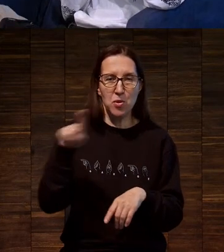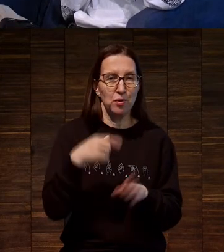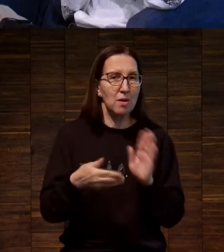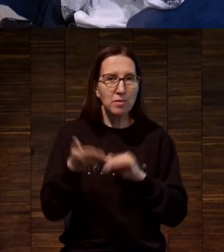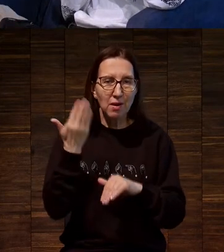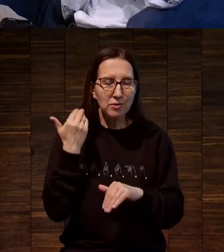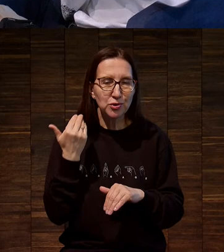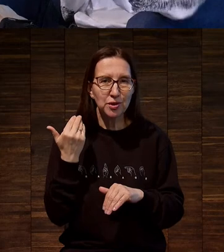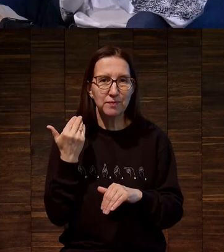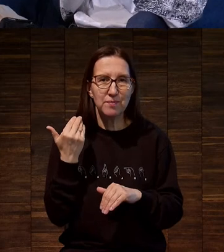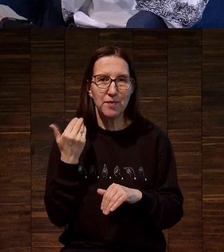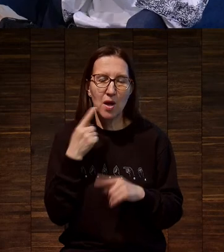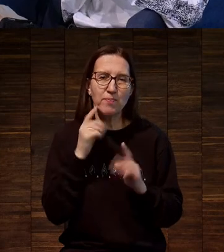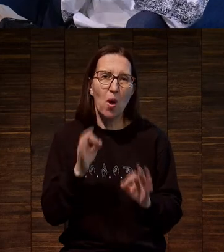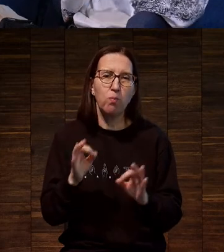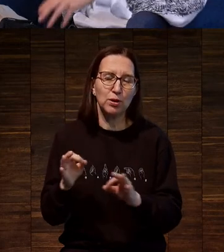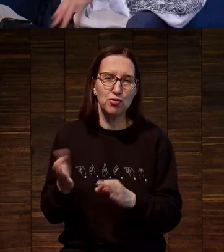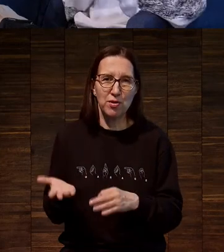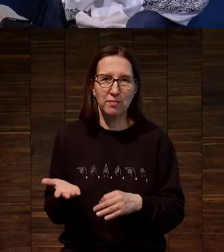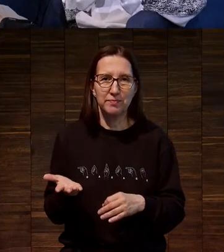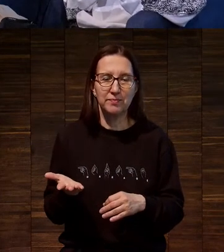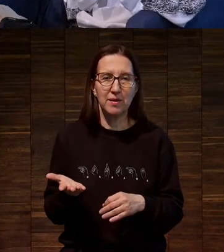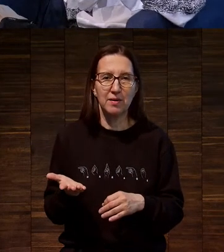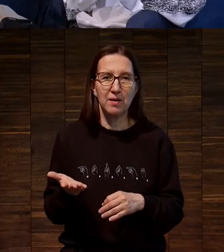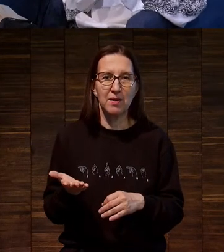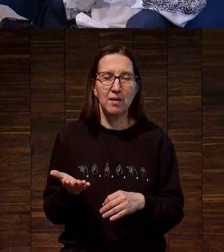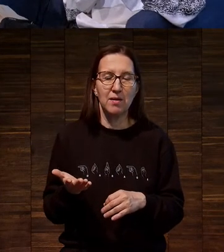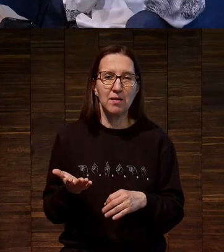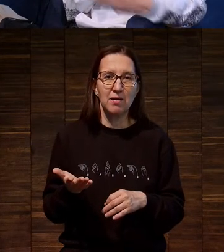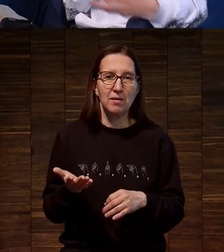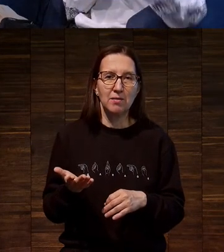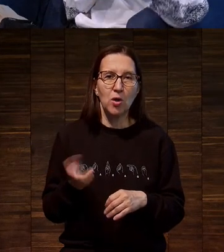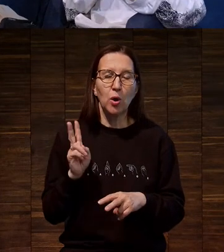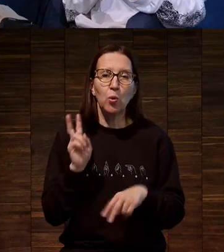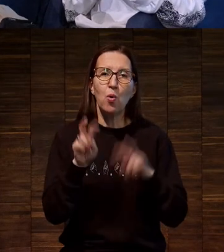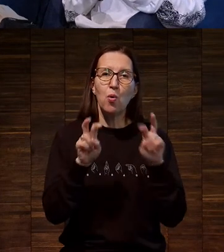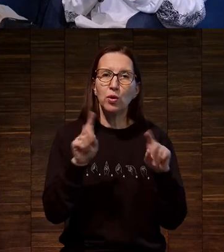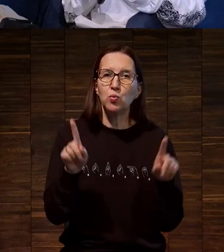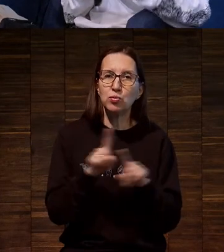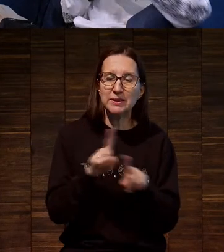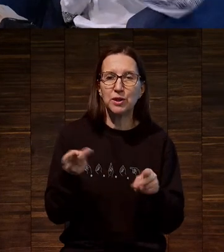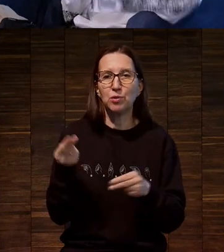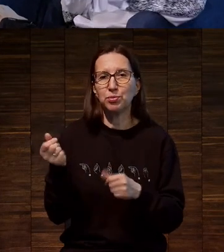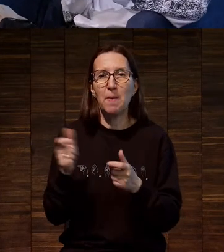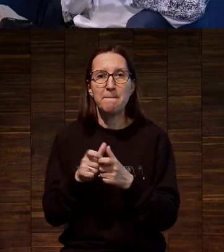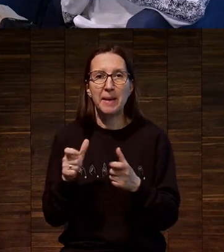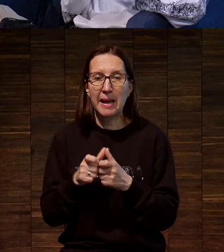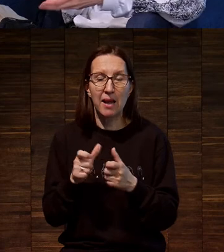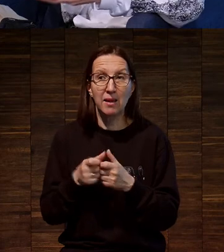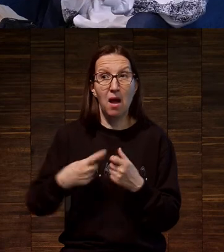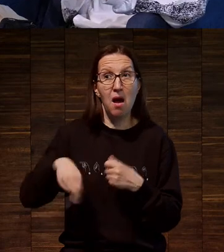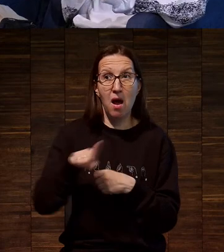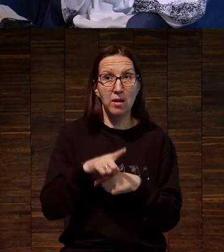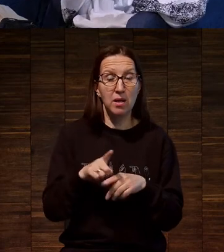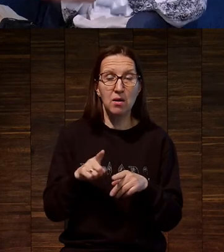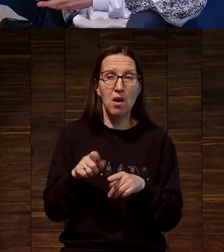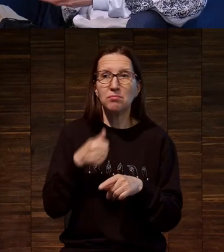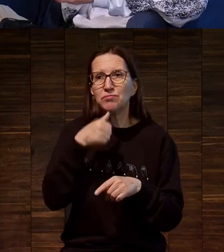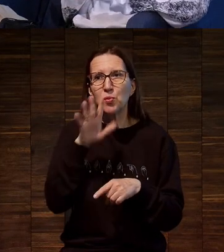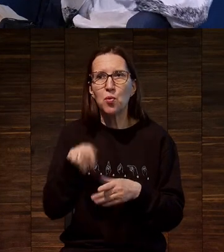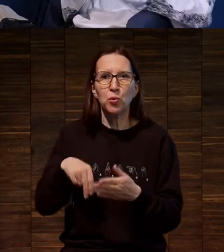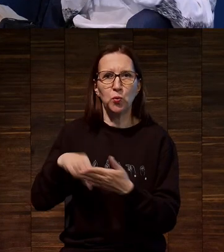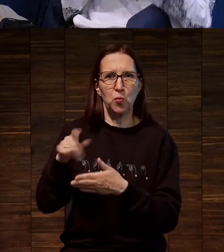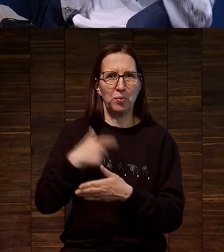раньше обычный аудитория, то есть, которая ходит в музей и покупает билеты, они не покупают, не могут позволить себе